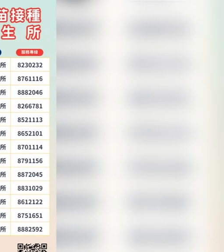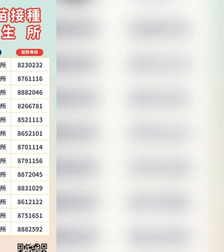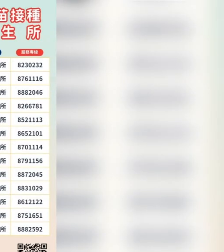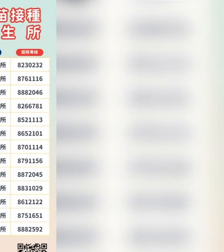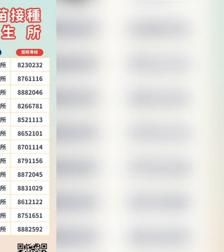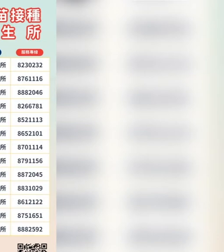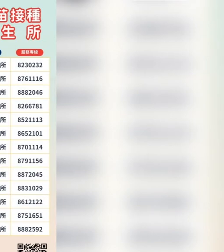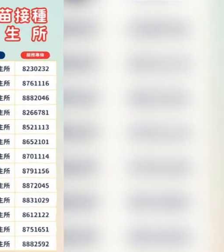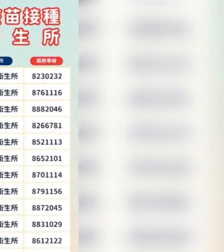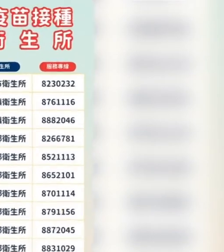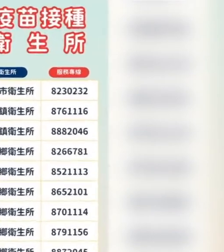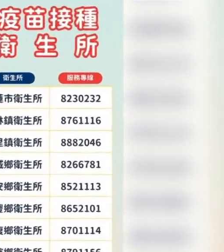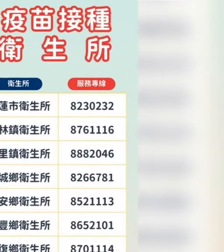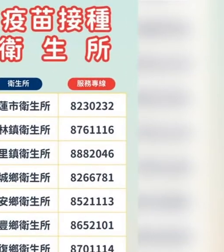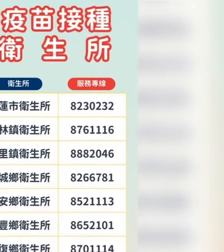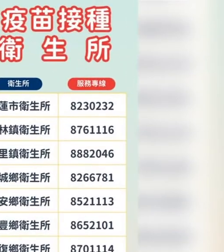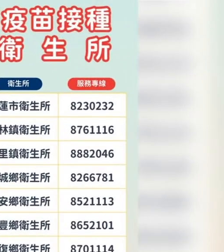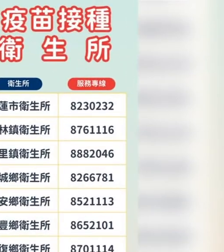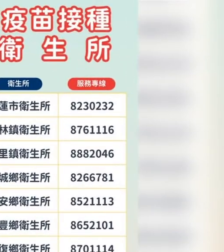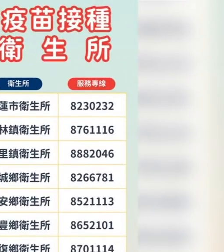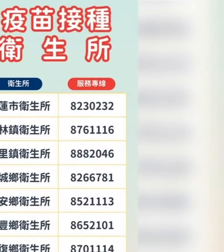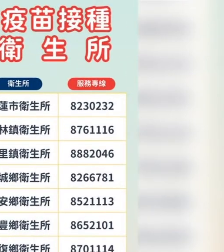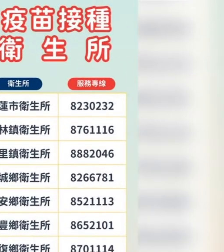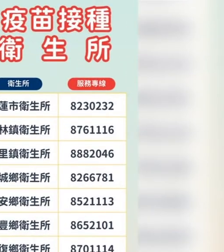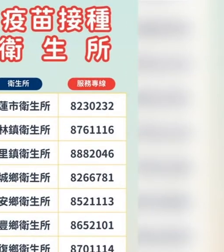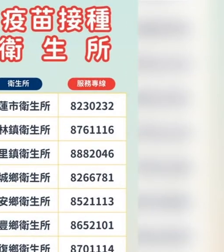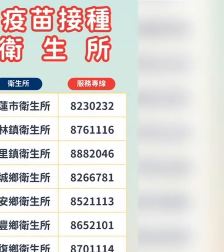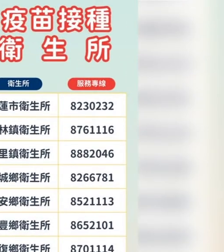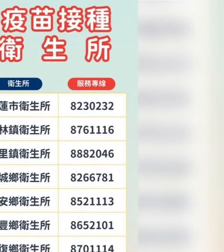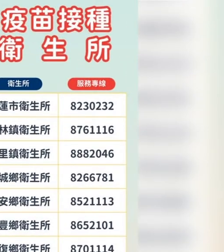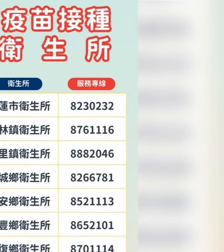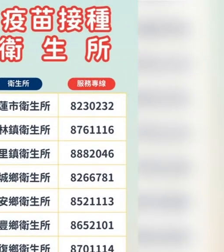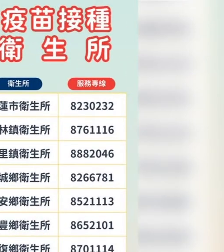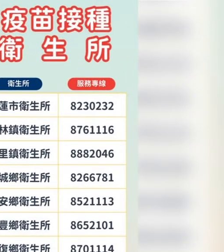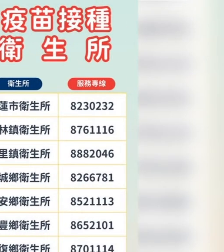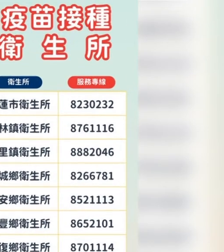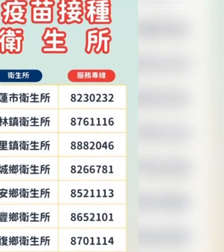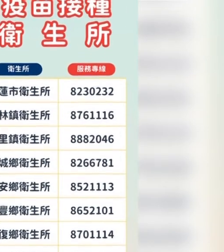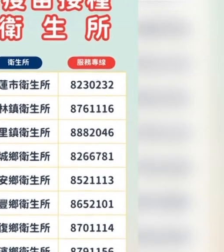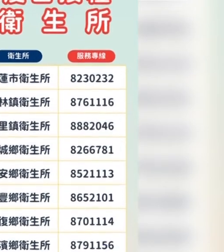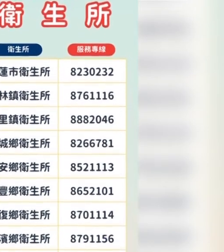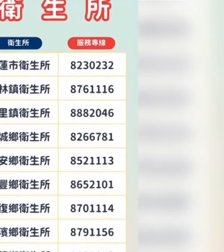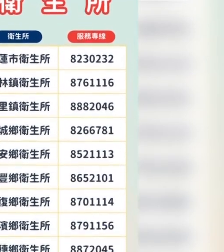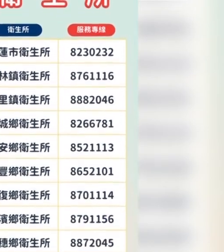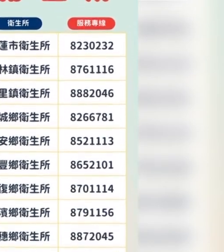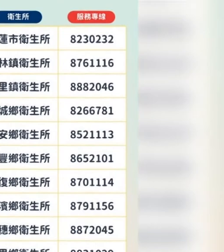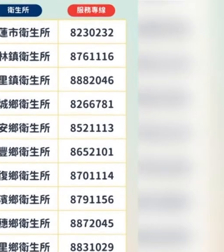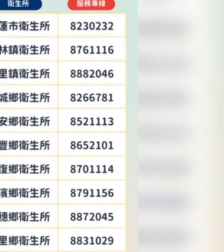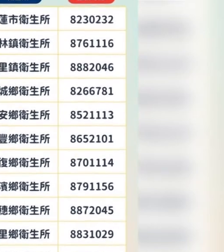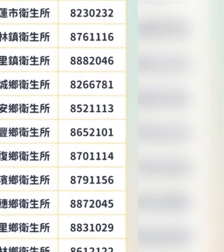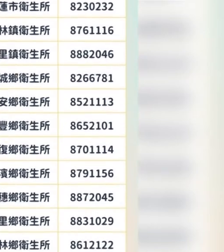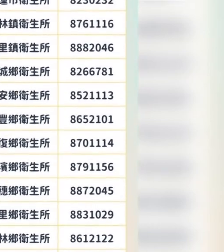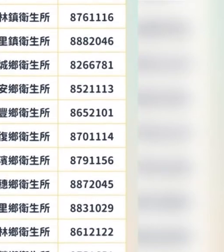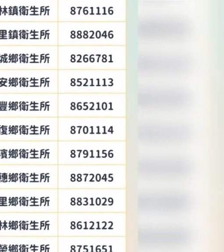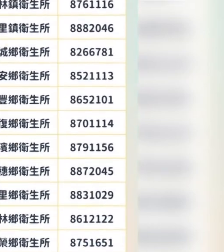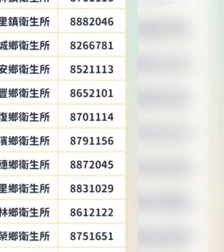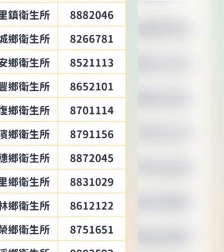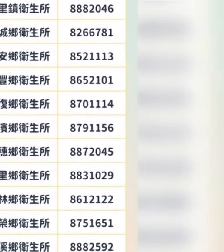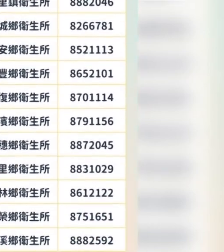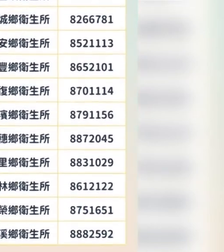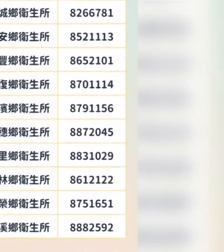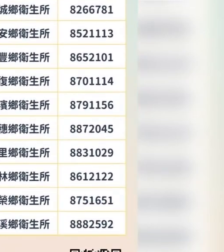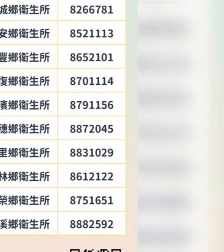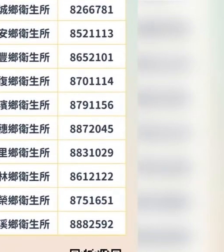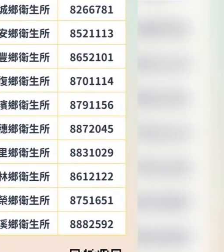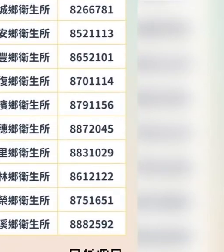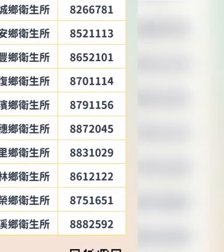苗有跟我们有立定合约的医疗院所做接种。 针对暑假期间花莲县办理的多